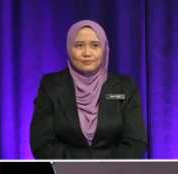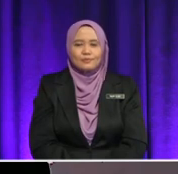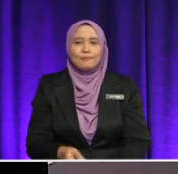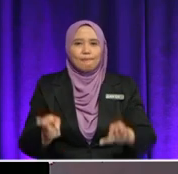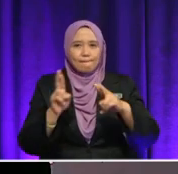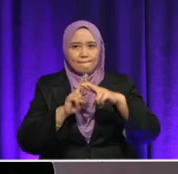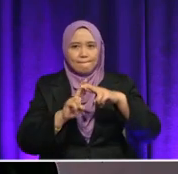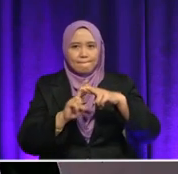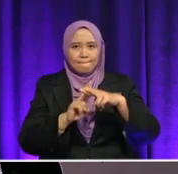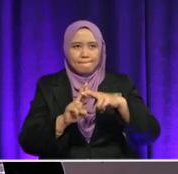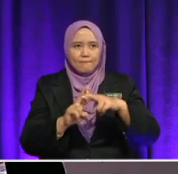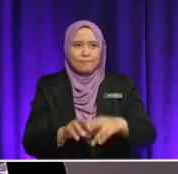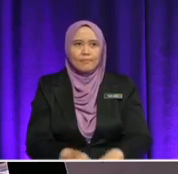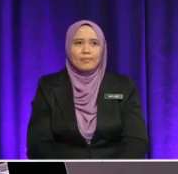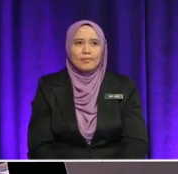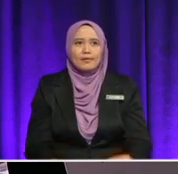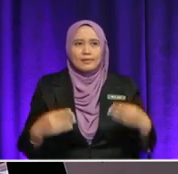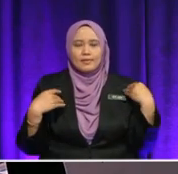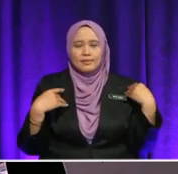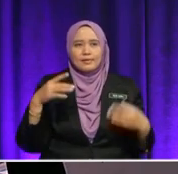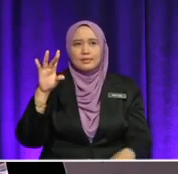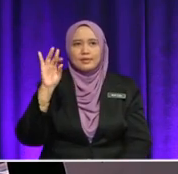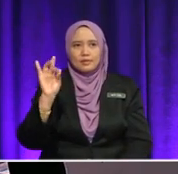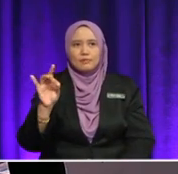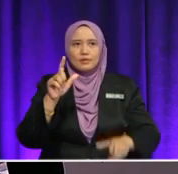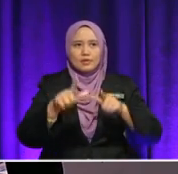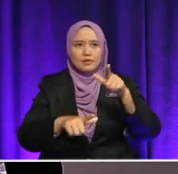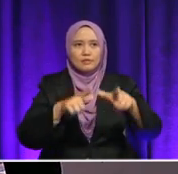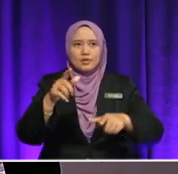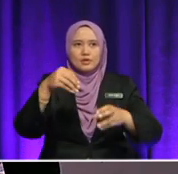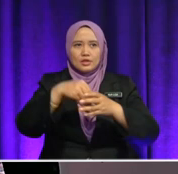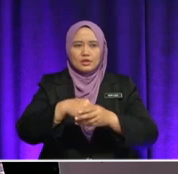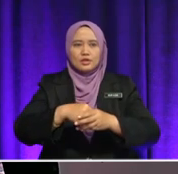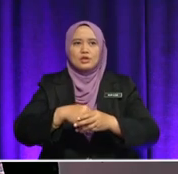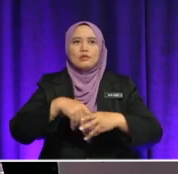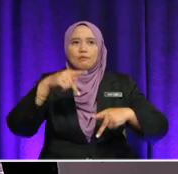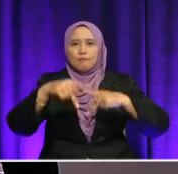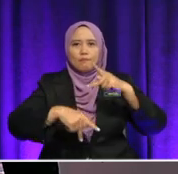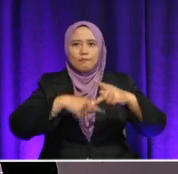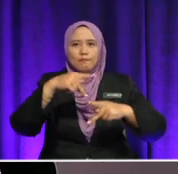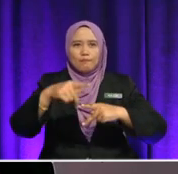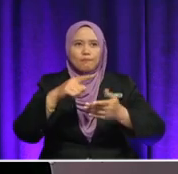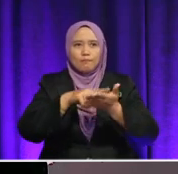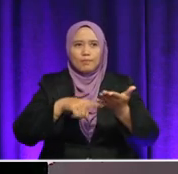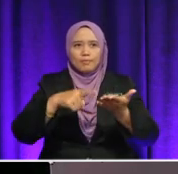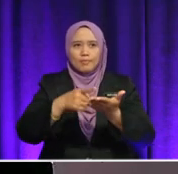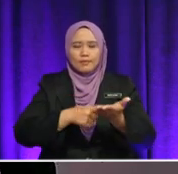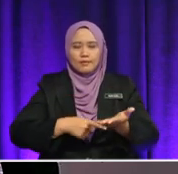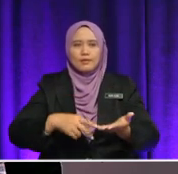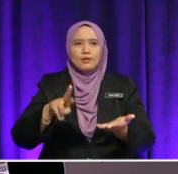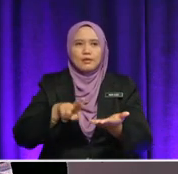yang pertama terdapat 8 langkah dalam proses penaraan umum pertama majelis ketuaan adalah